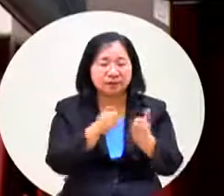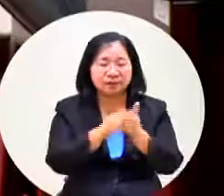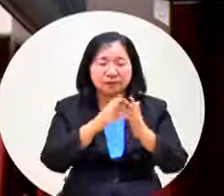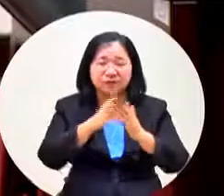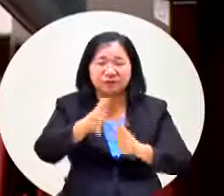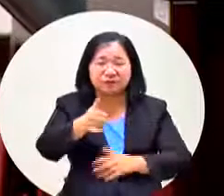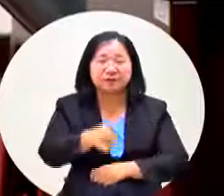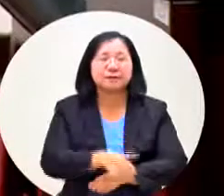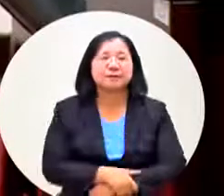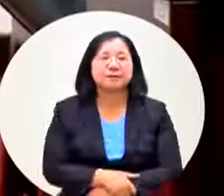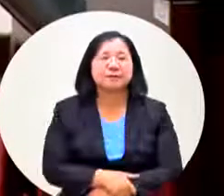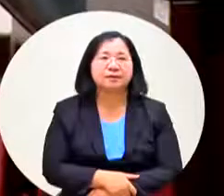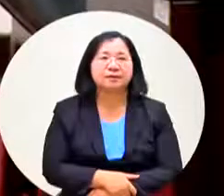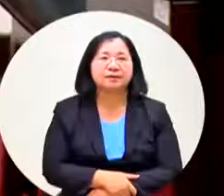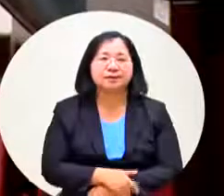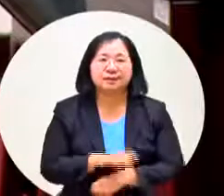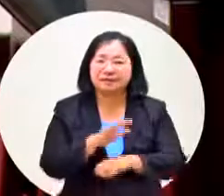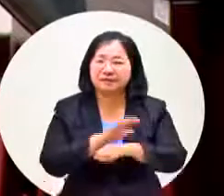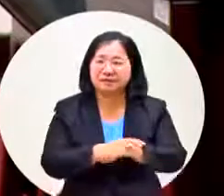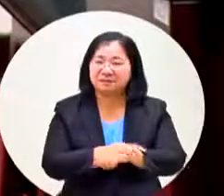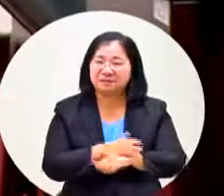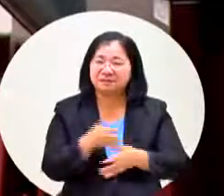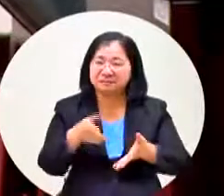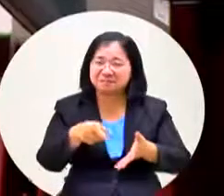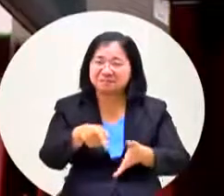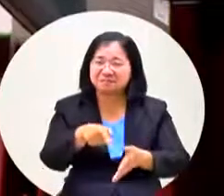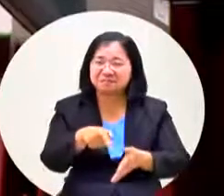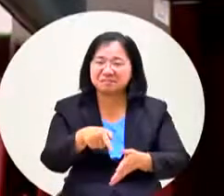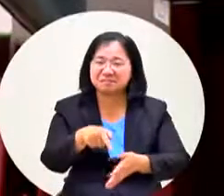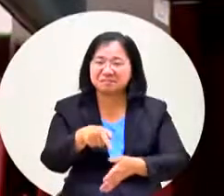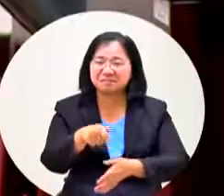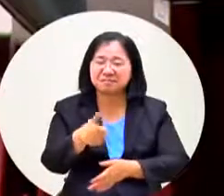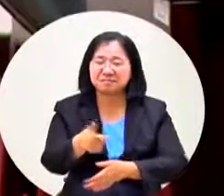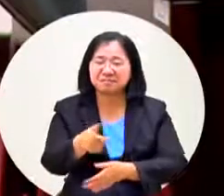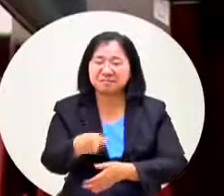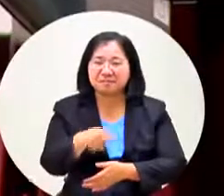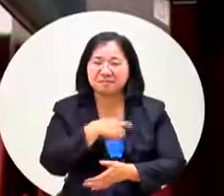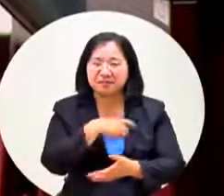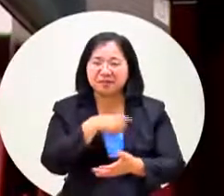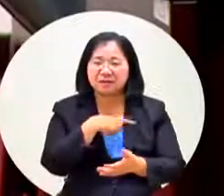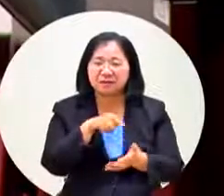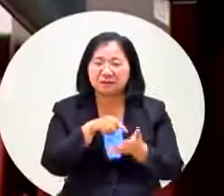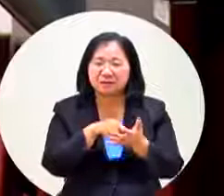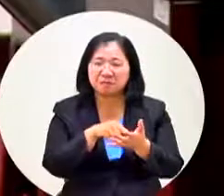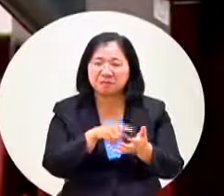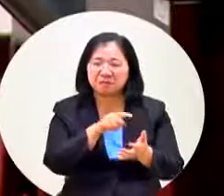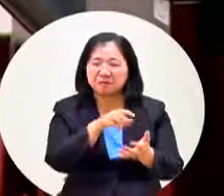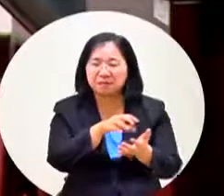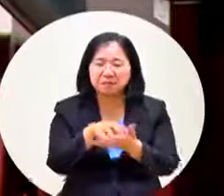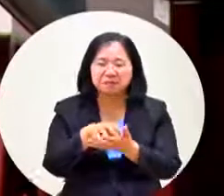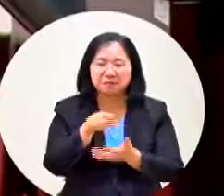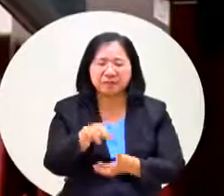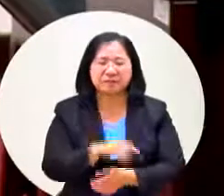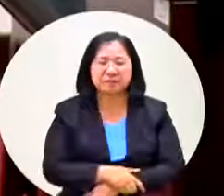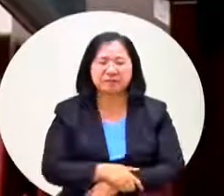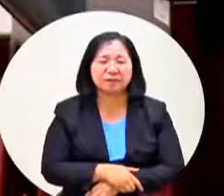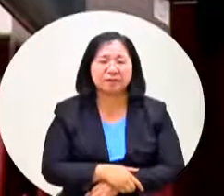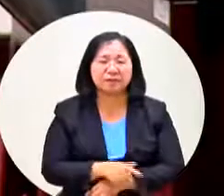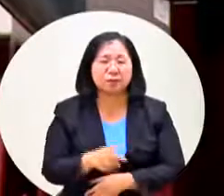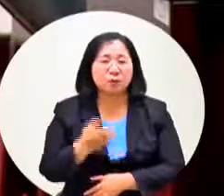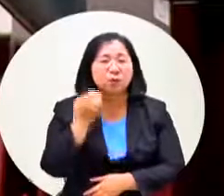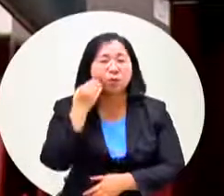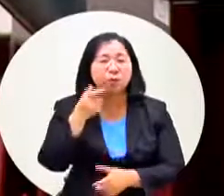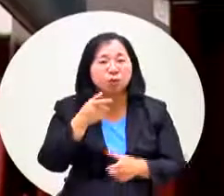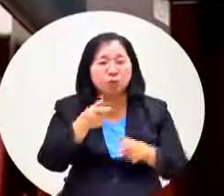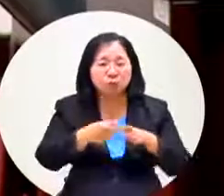你管理者是农业局，啊，但是这个啊、公园诶保养机关应该是